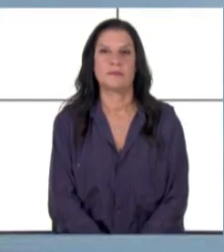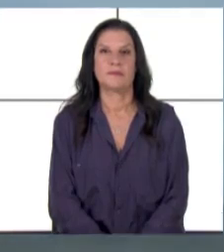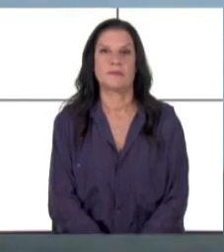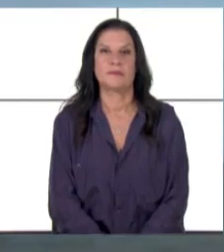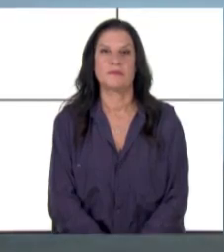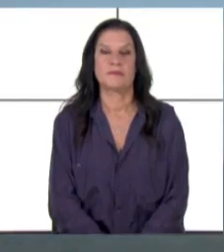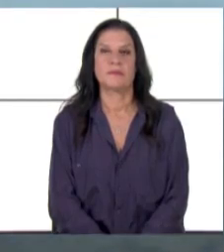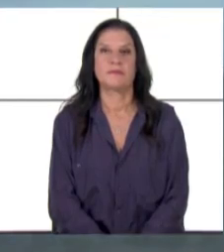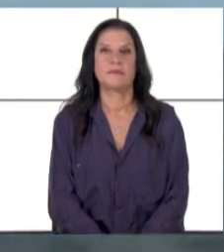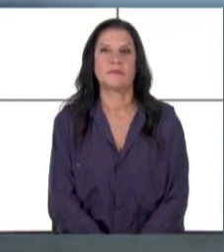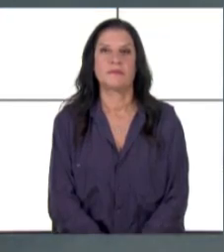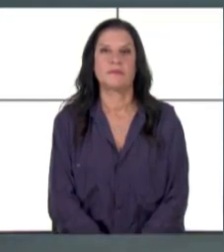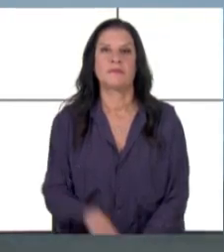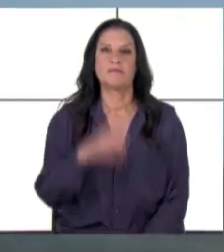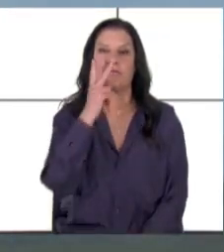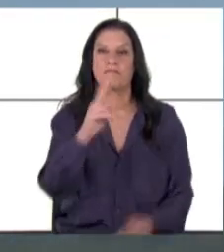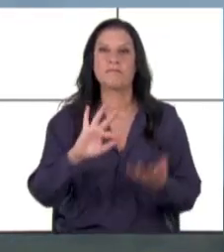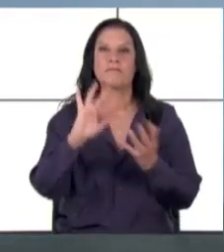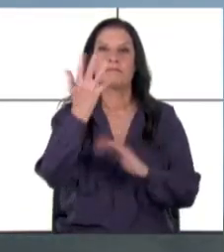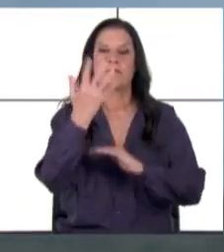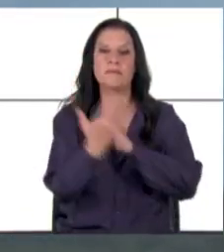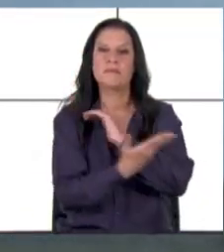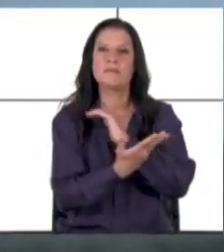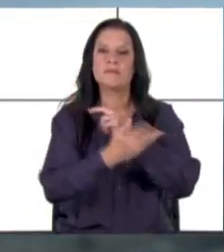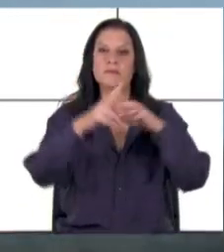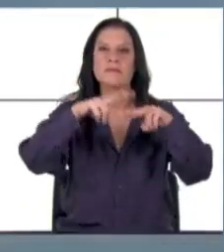באש והסנה איננו עוקד.